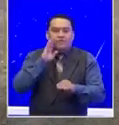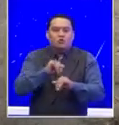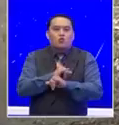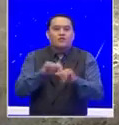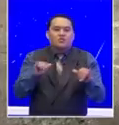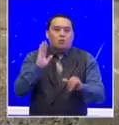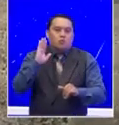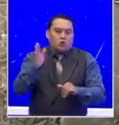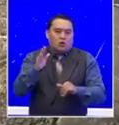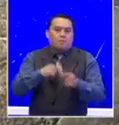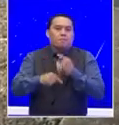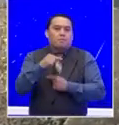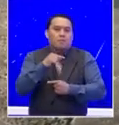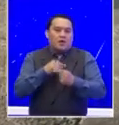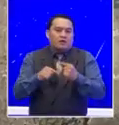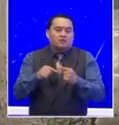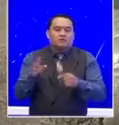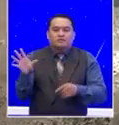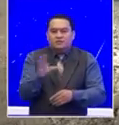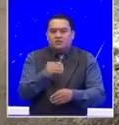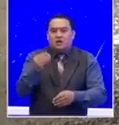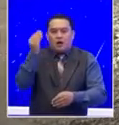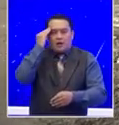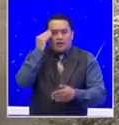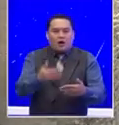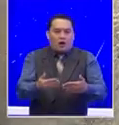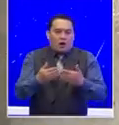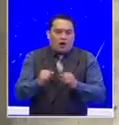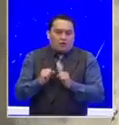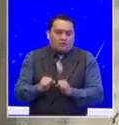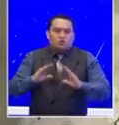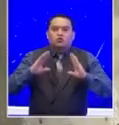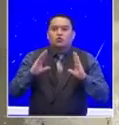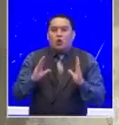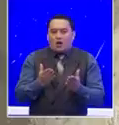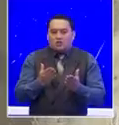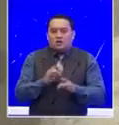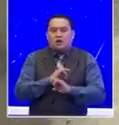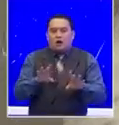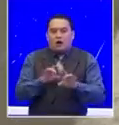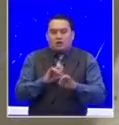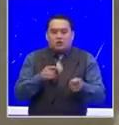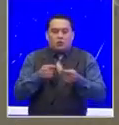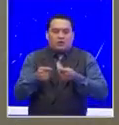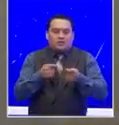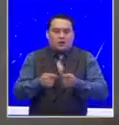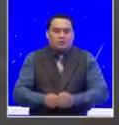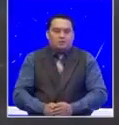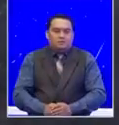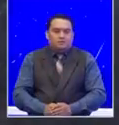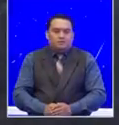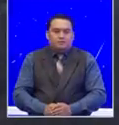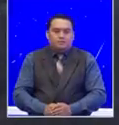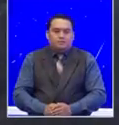повышаться. Предпринимаются все необходимые меры по недопущению дальнейшего ухудшения ситуации, пояснили в кулуарах правительства.